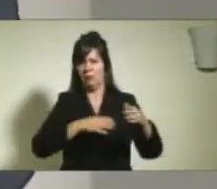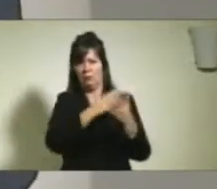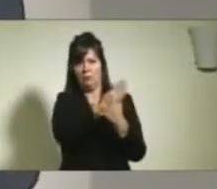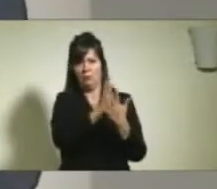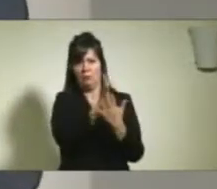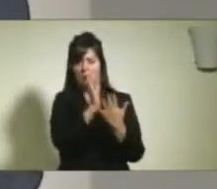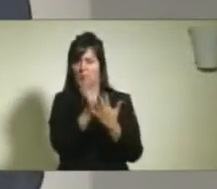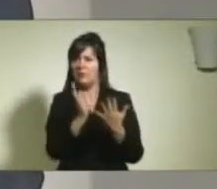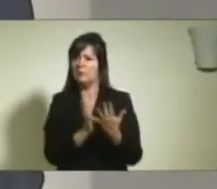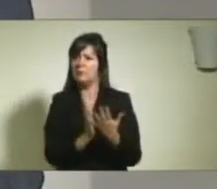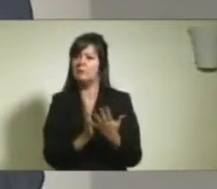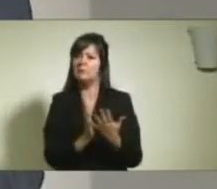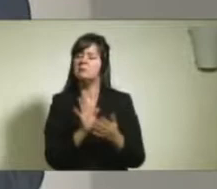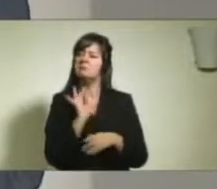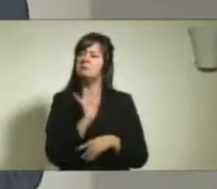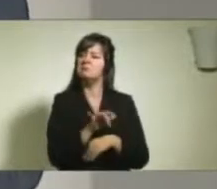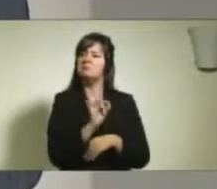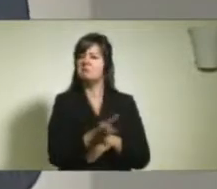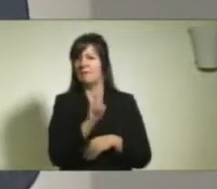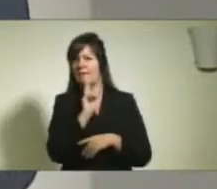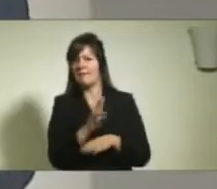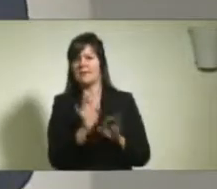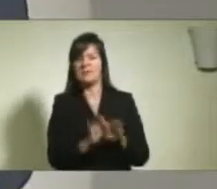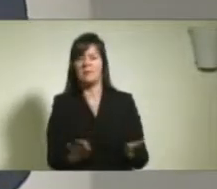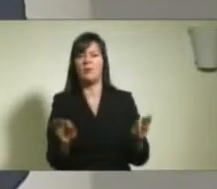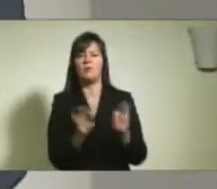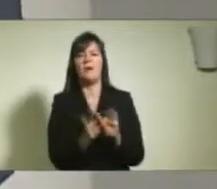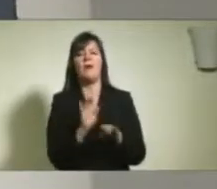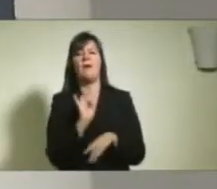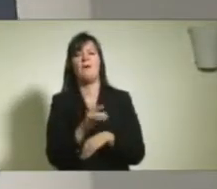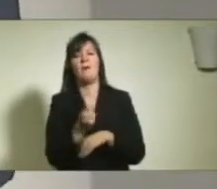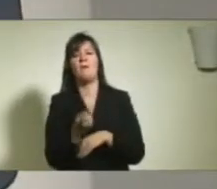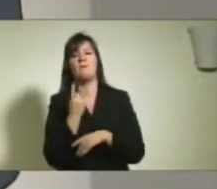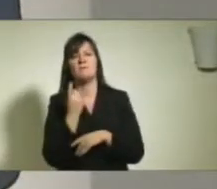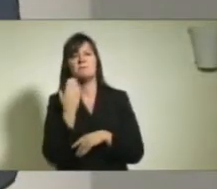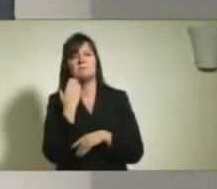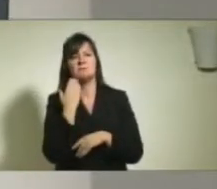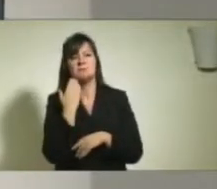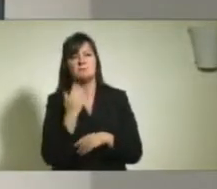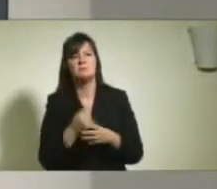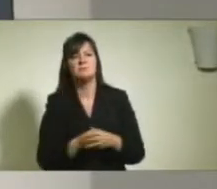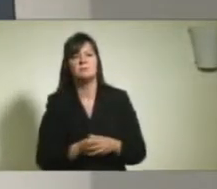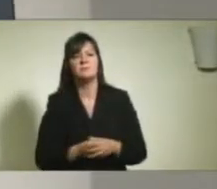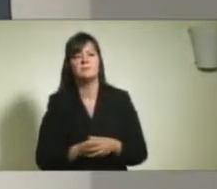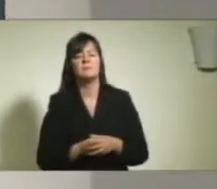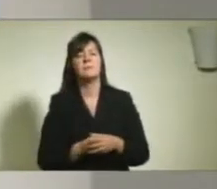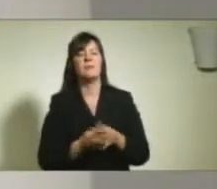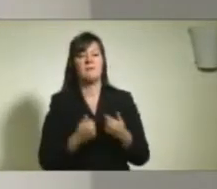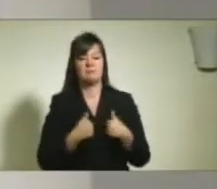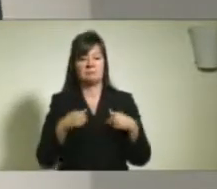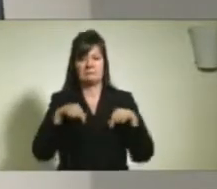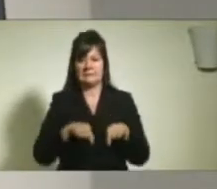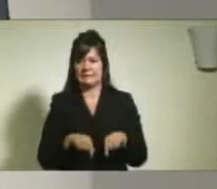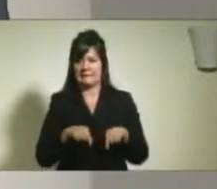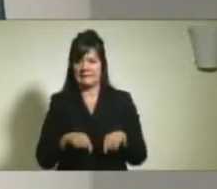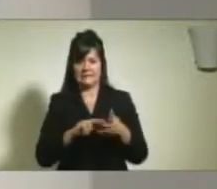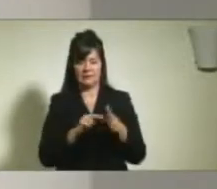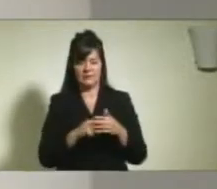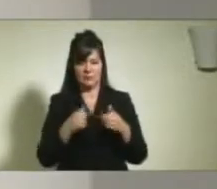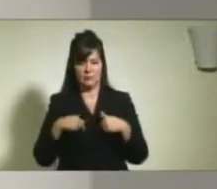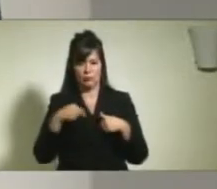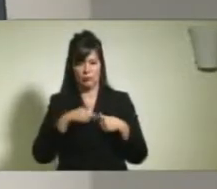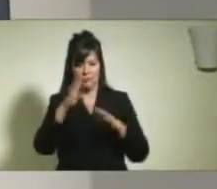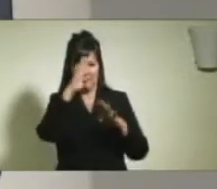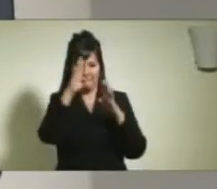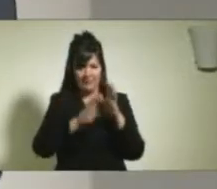ça, c'est extrêmement important. Et la question à savoir, est-ce qu'on va aller plus loin, développer un modèle, c'est une